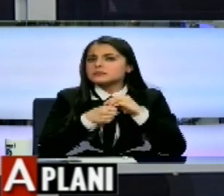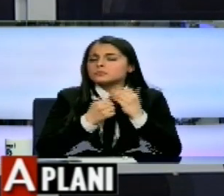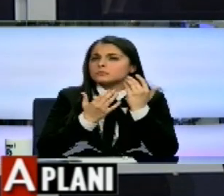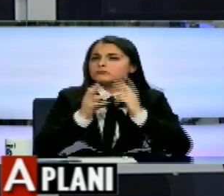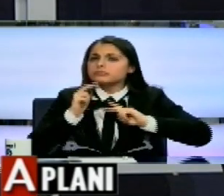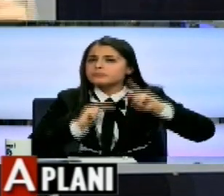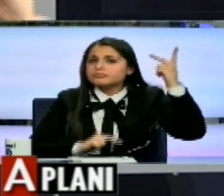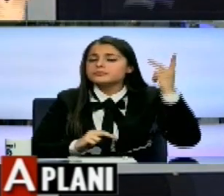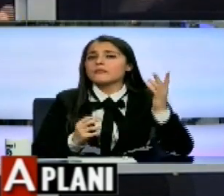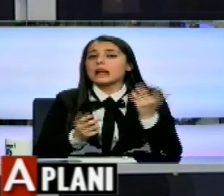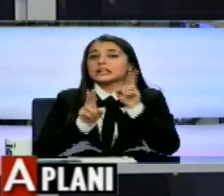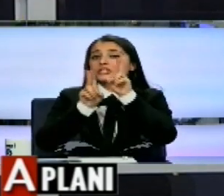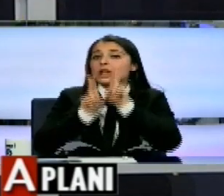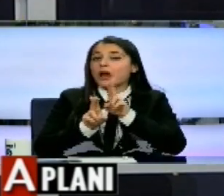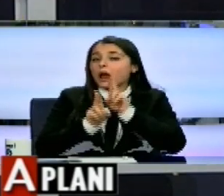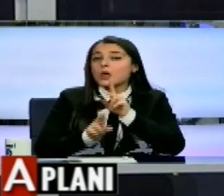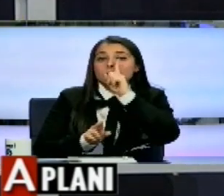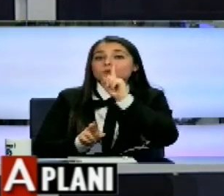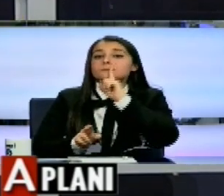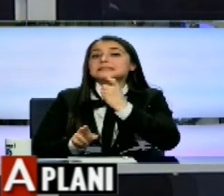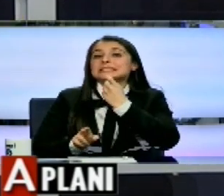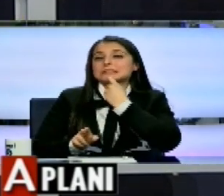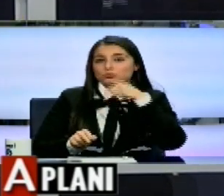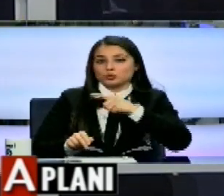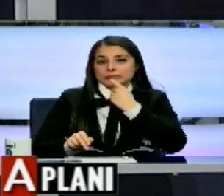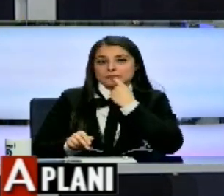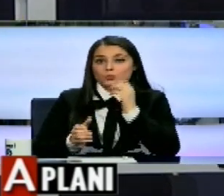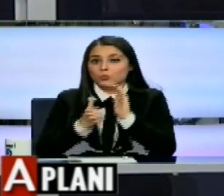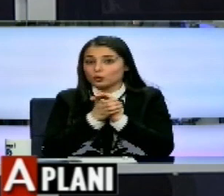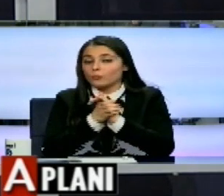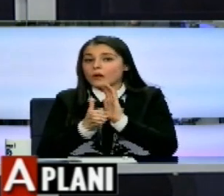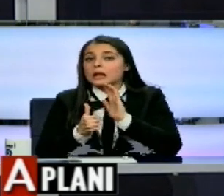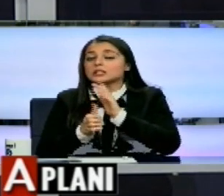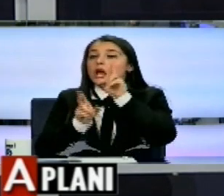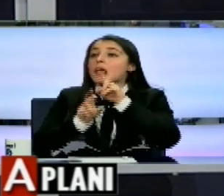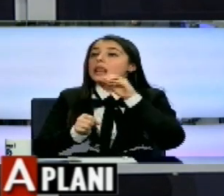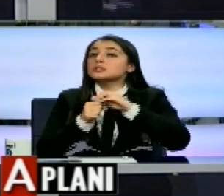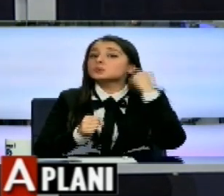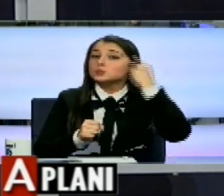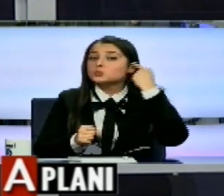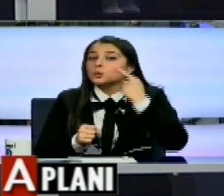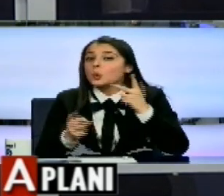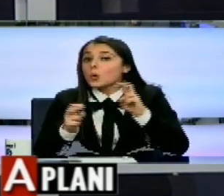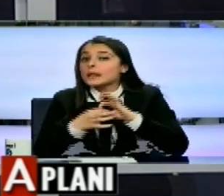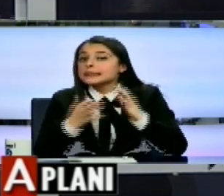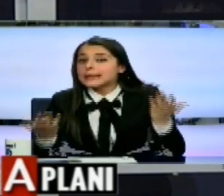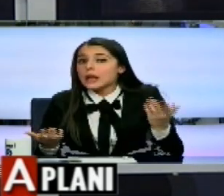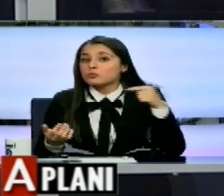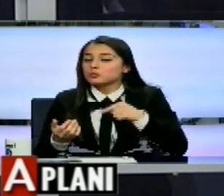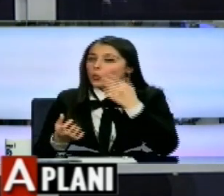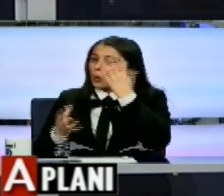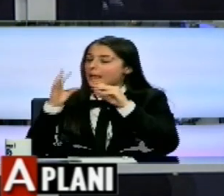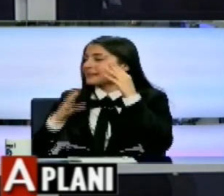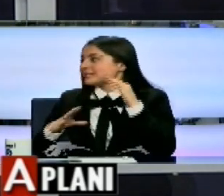Mesela işte Çanakkale'nin 100. yılını kutlayacağız bu yıl. Çanakkale ile ilgili ne düşünüyor? Bunları öğrenebilir